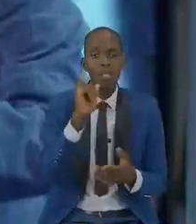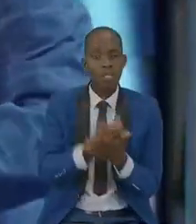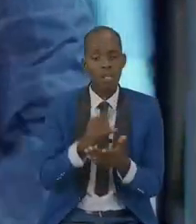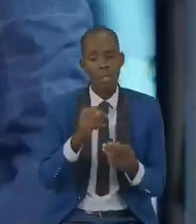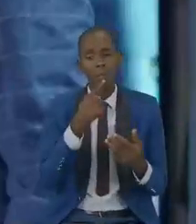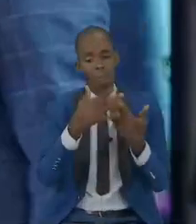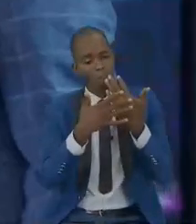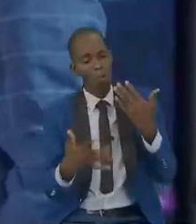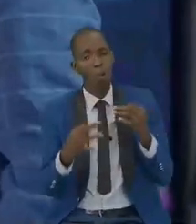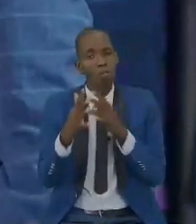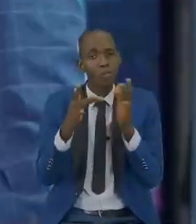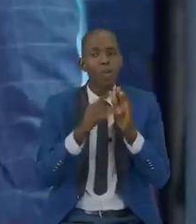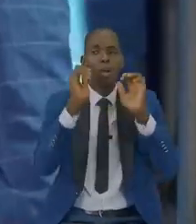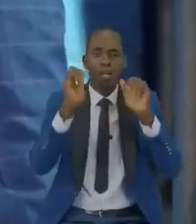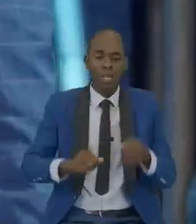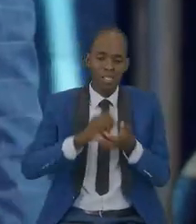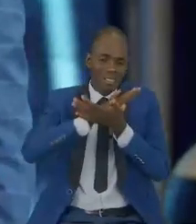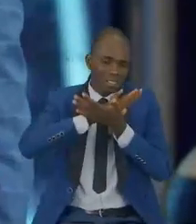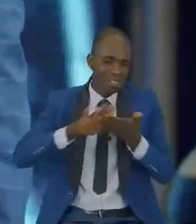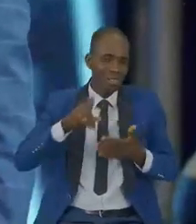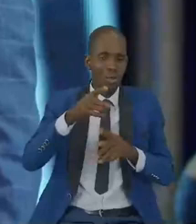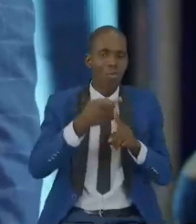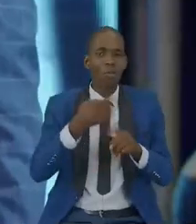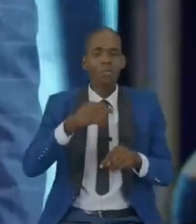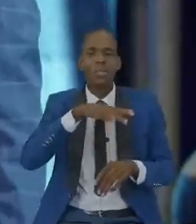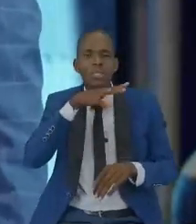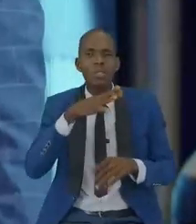dire, c'est que le sang de Jésus peut te